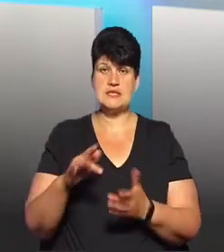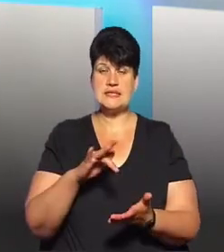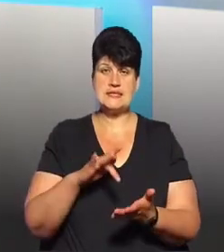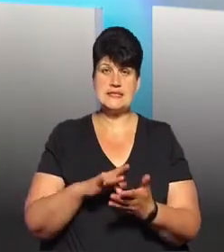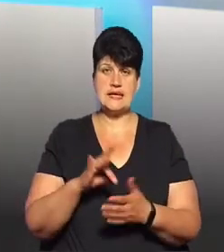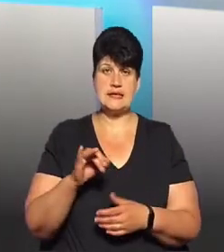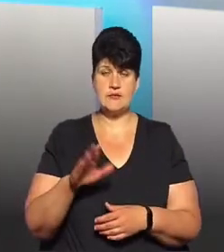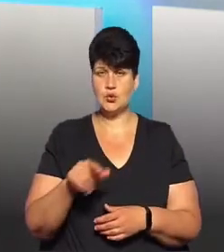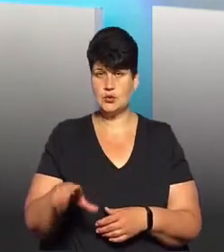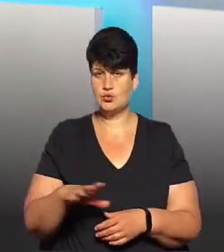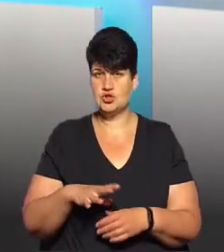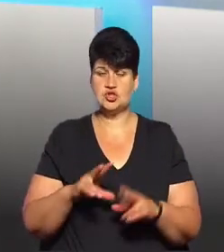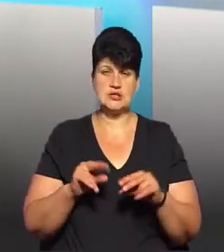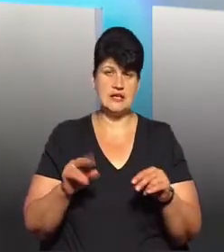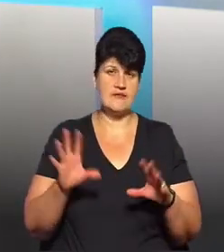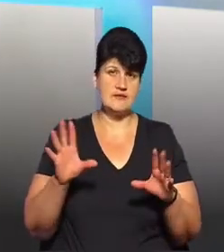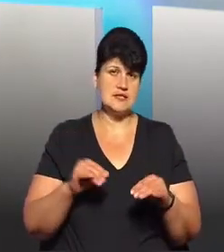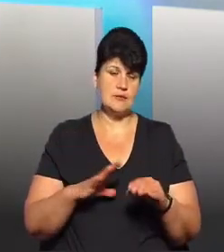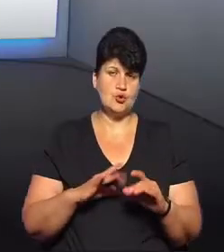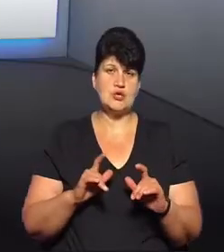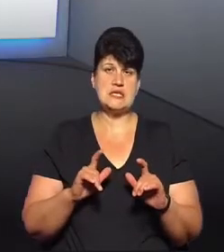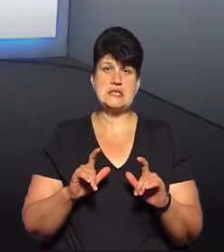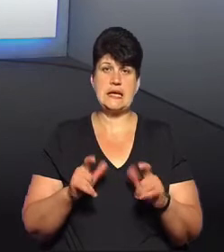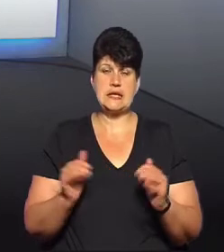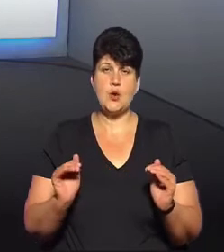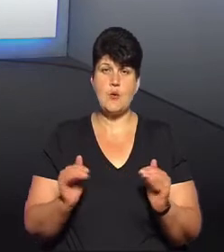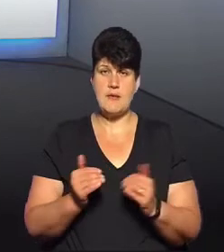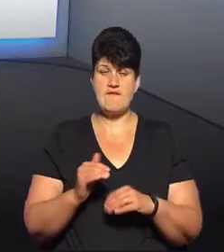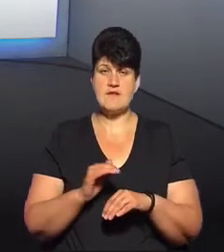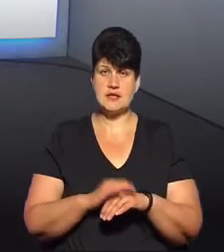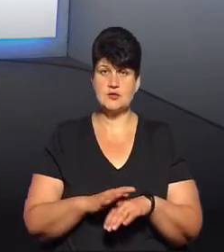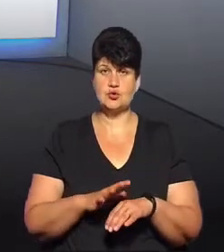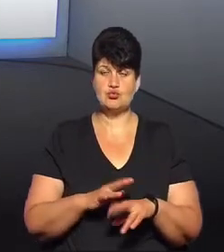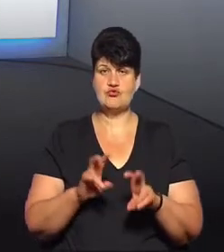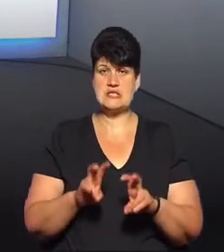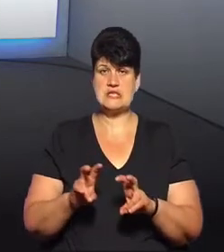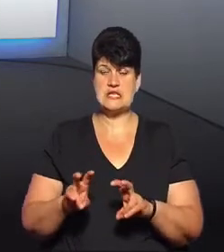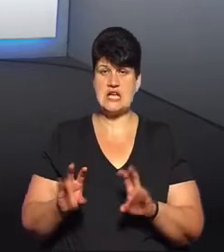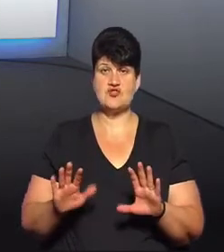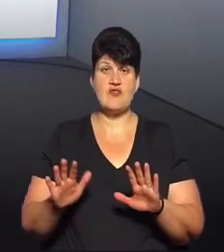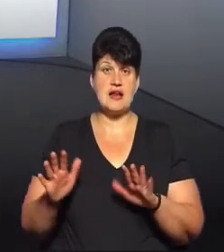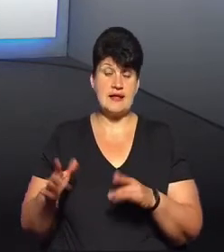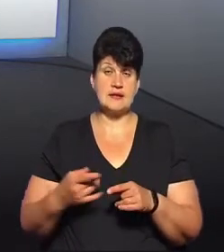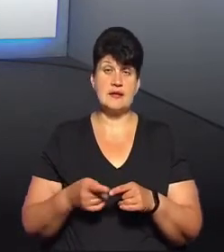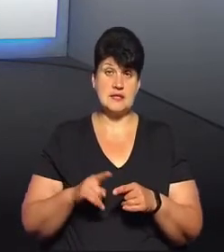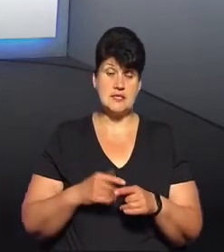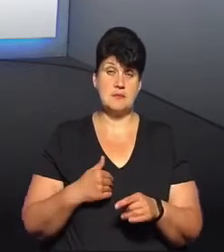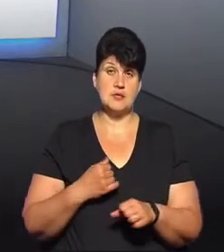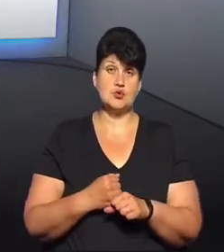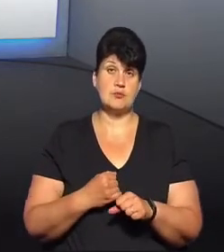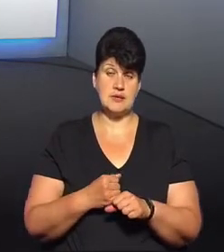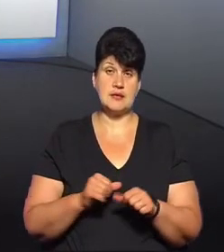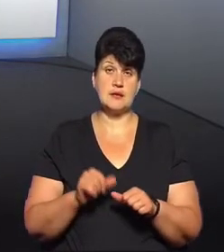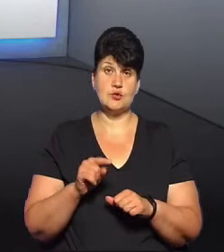це все відбувалося з карантинними обмеженнями. Фактично такий був сидячий варіант фестивалю, але тим не менше ми це зробили. Крім того, ми зняли фільм